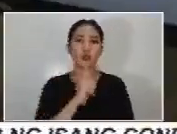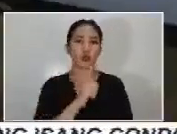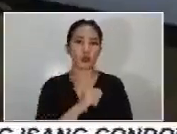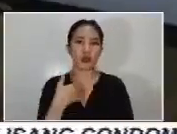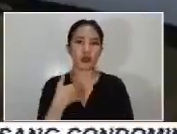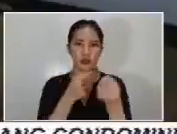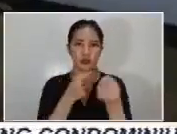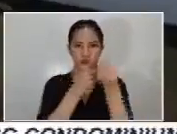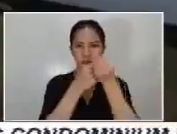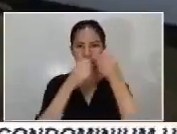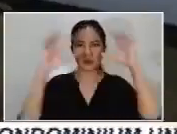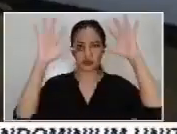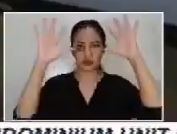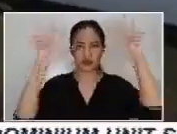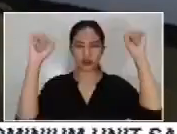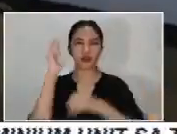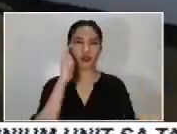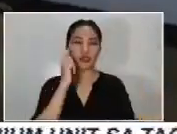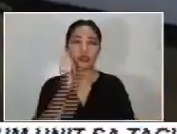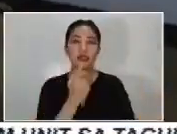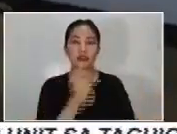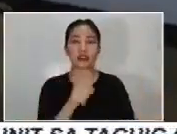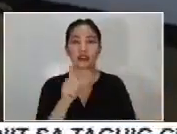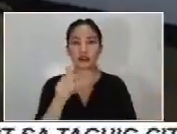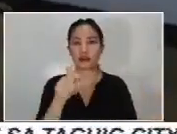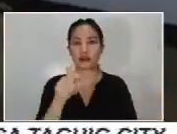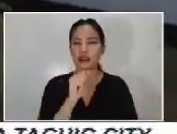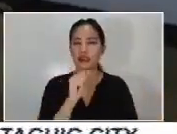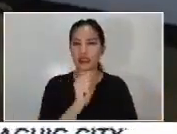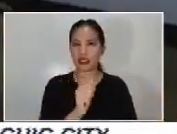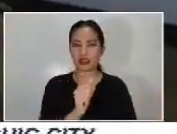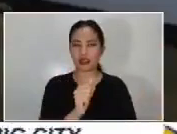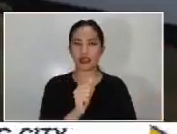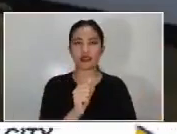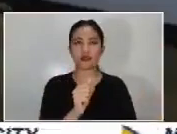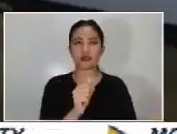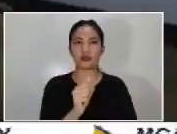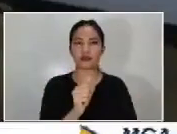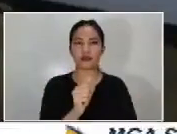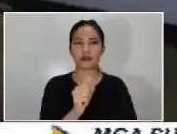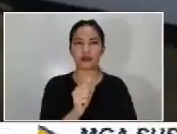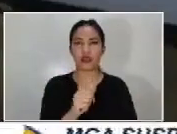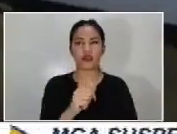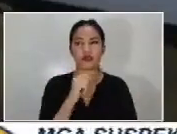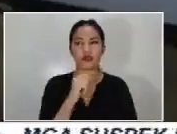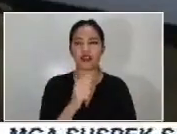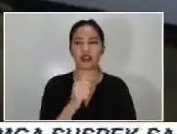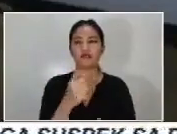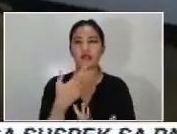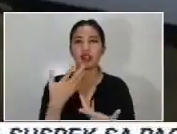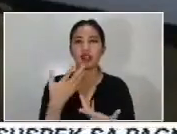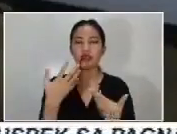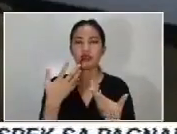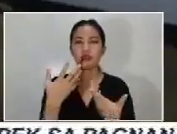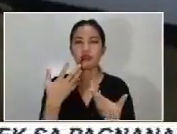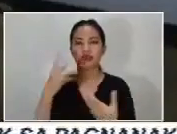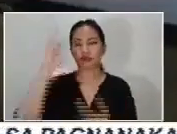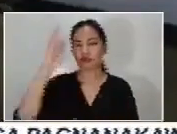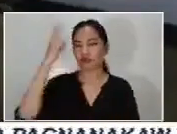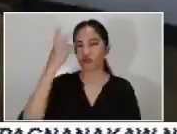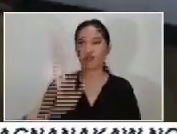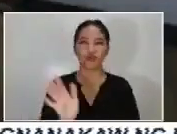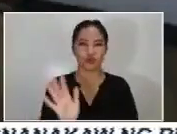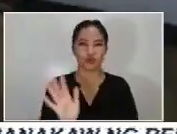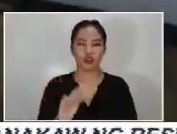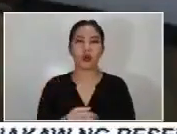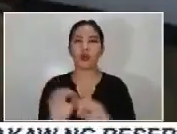Pansamantalang ipinatigil ang operasyon ng isa pong ice plant sa Barangay San Dionisio sa lungsod ng Parañaque matapos